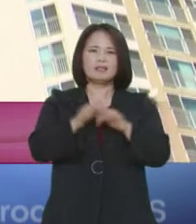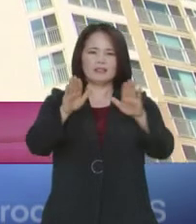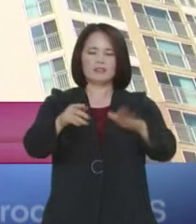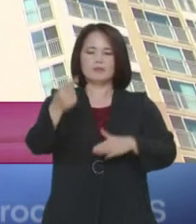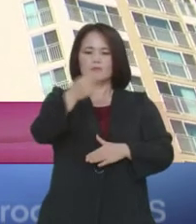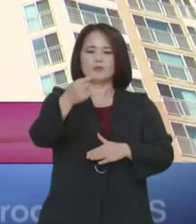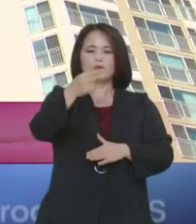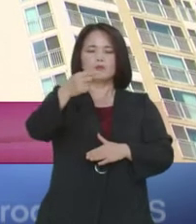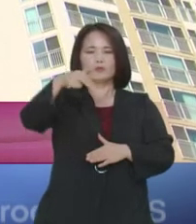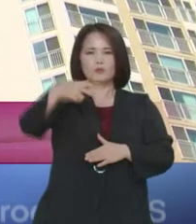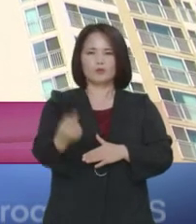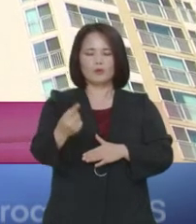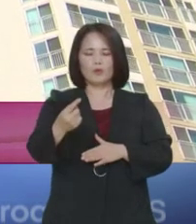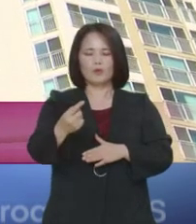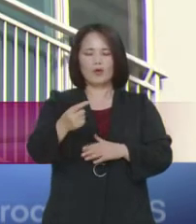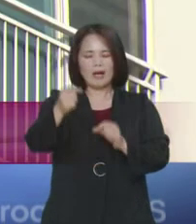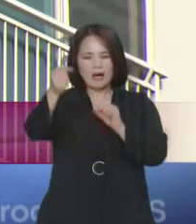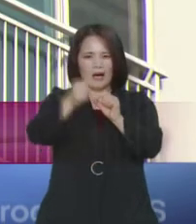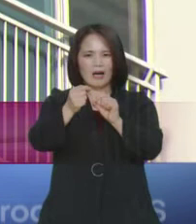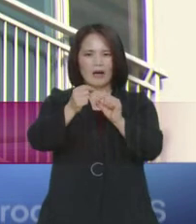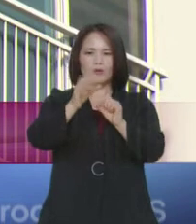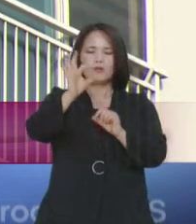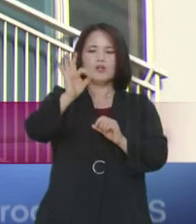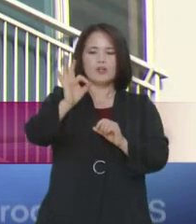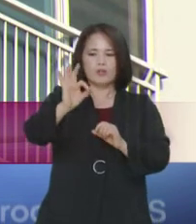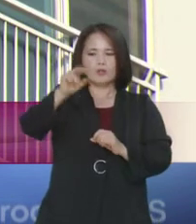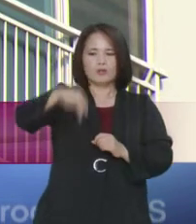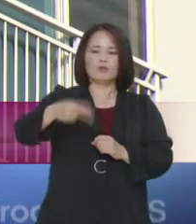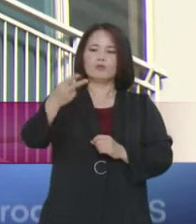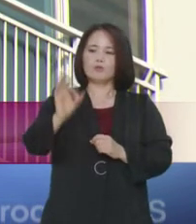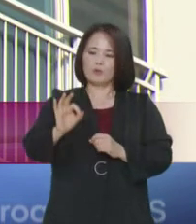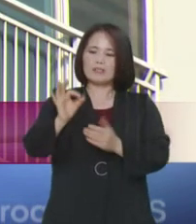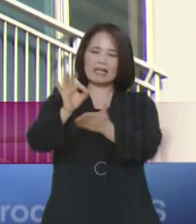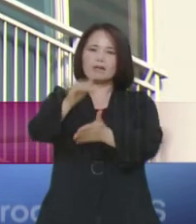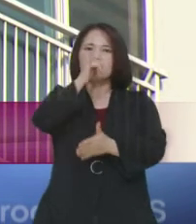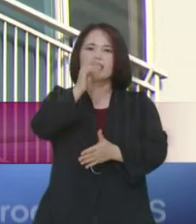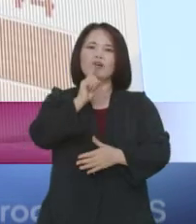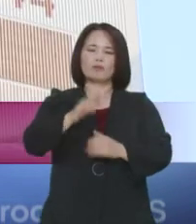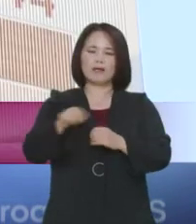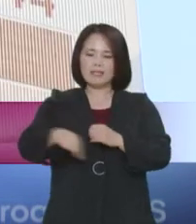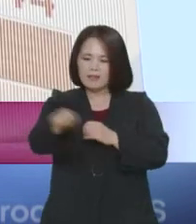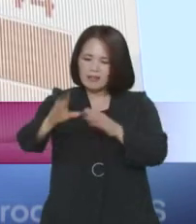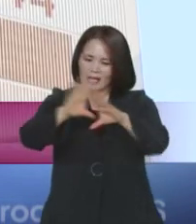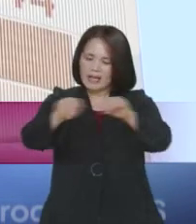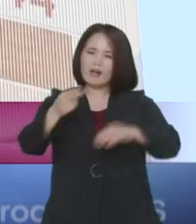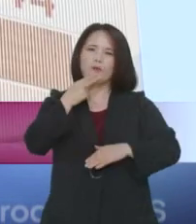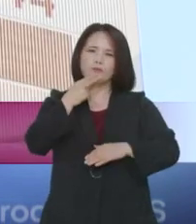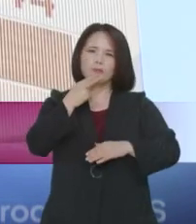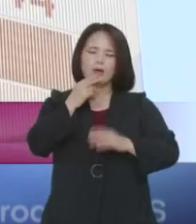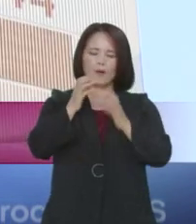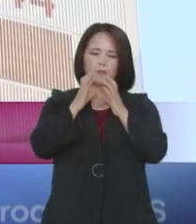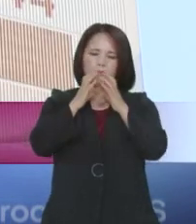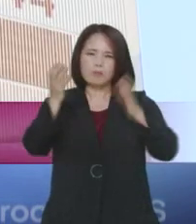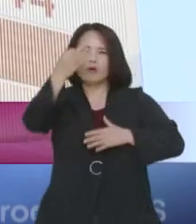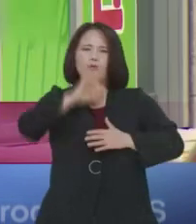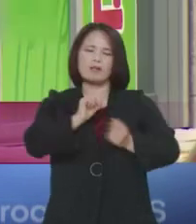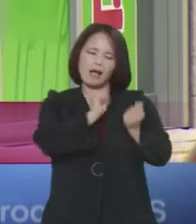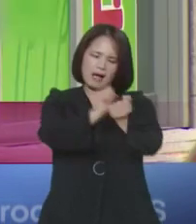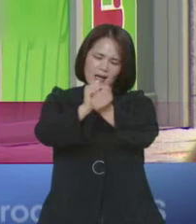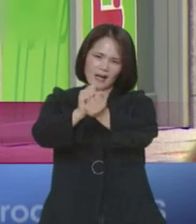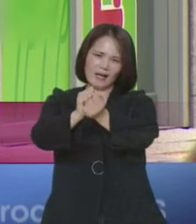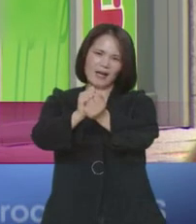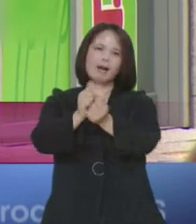원에 달하는 유동 자금 이 있다고 하는데요 여기에 대한 해결책이 마련되지 않고 나서는 풍선 효과는 지속될 수밖에 없다는